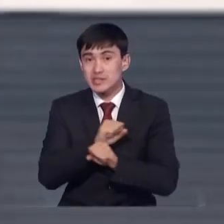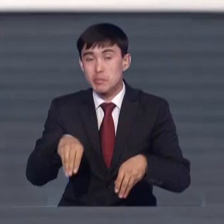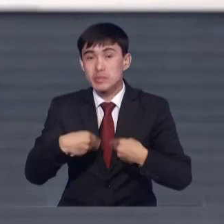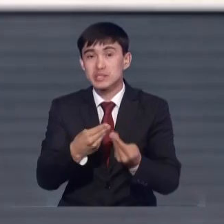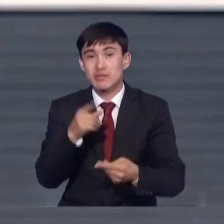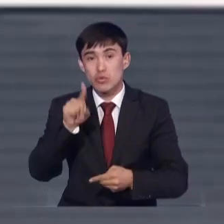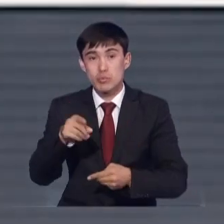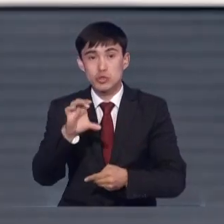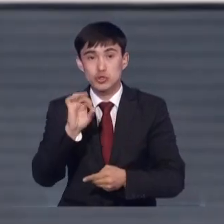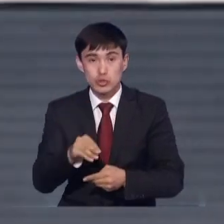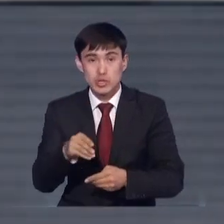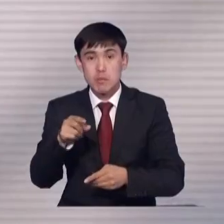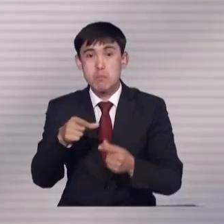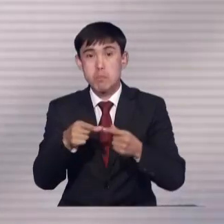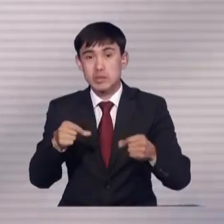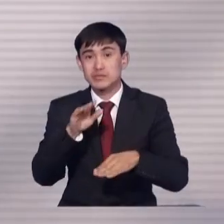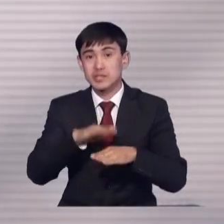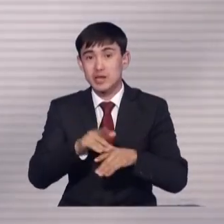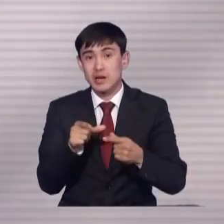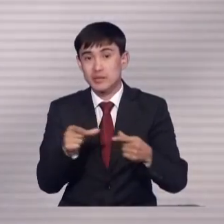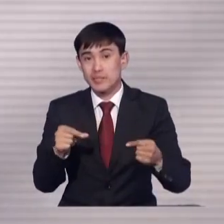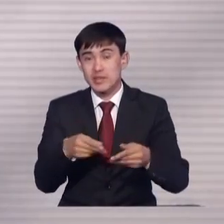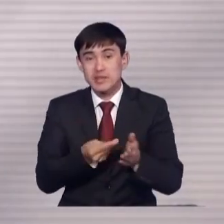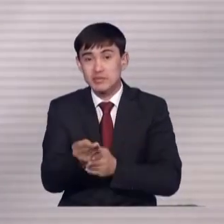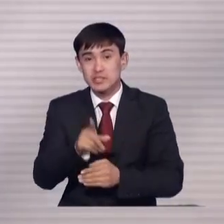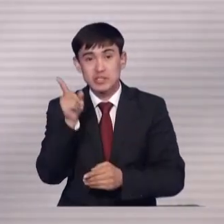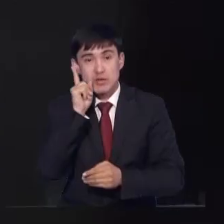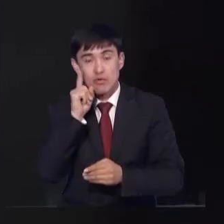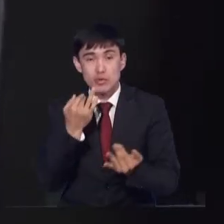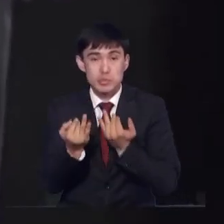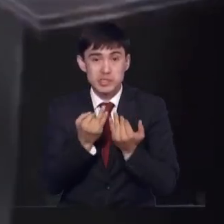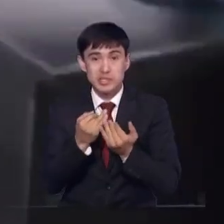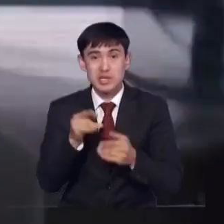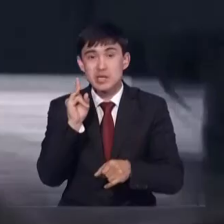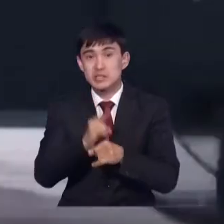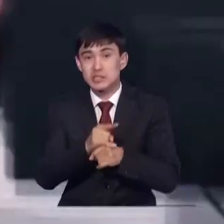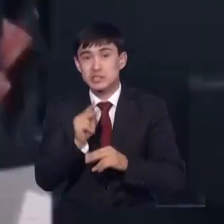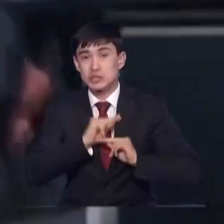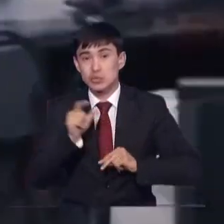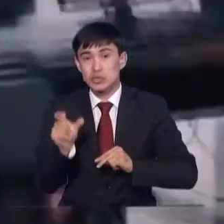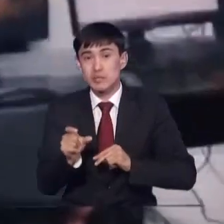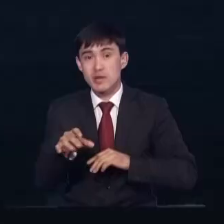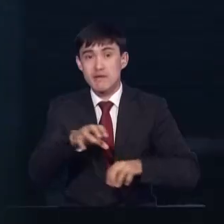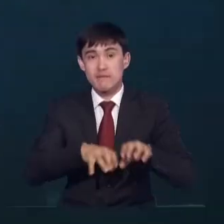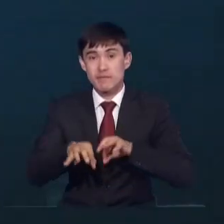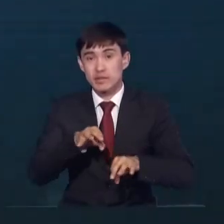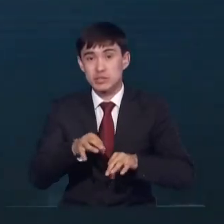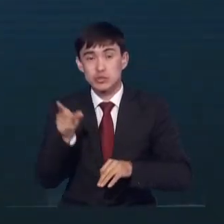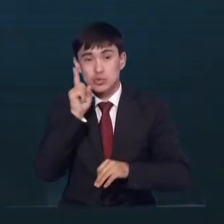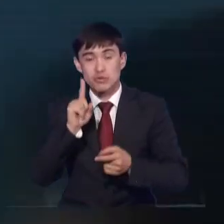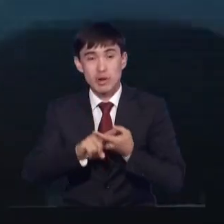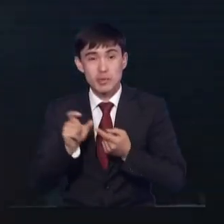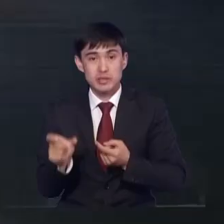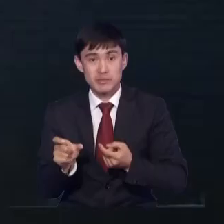предоставлять номера счетов и банковских карт не вести телефонные беседы с же сотрудниками финансовых институтов и сотовых